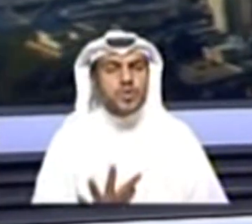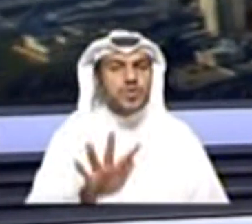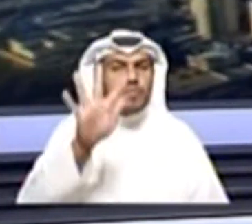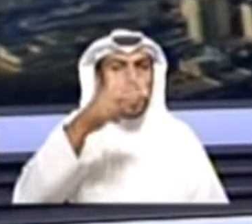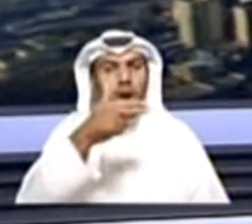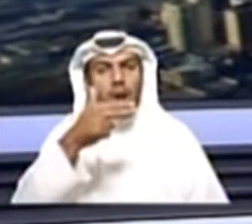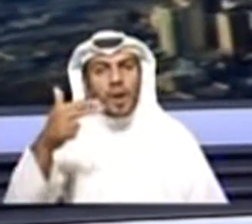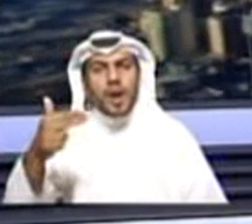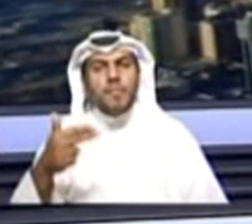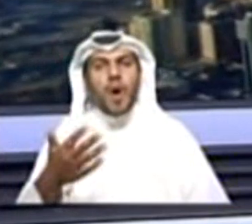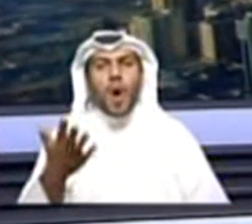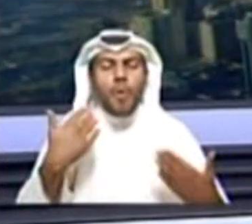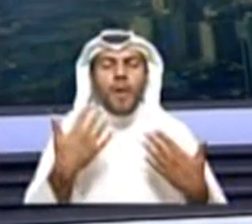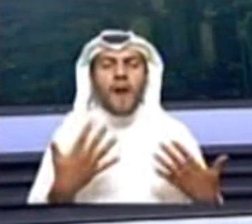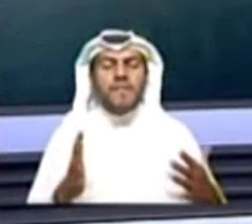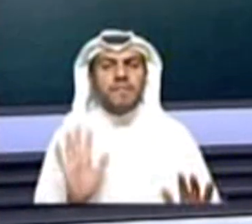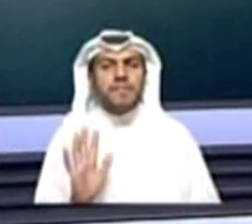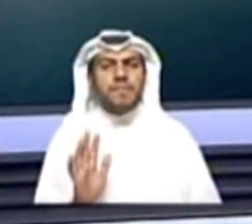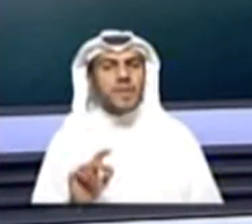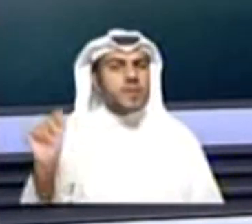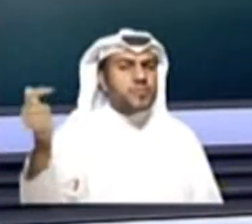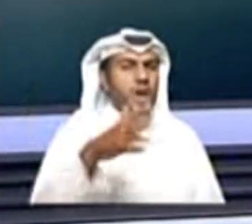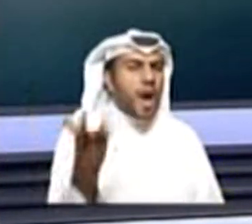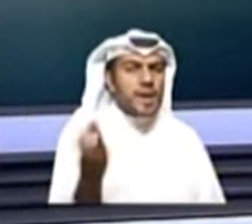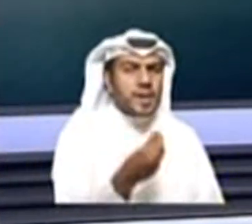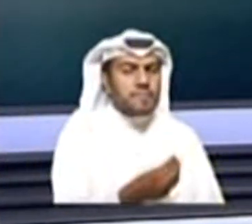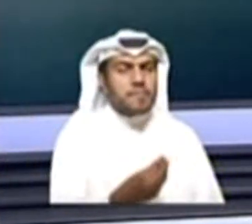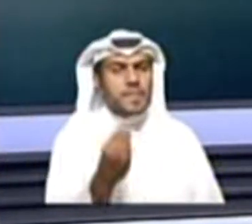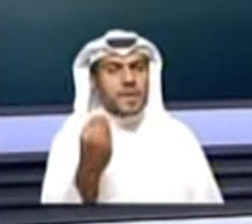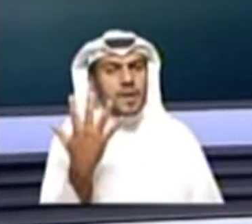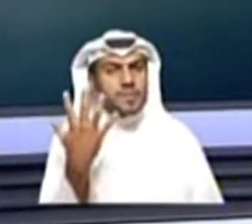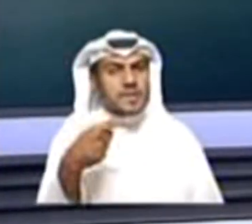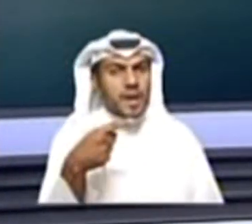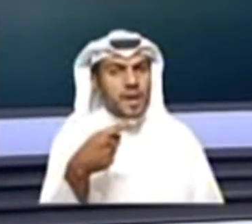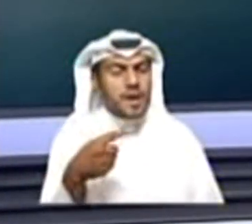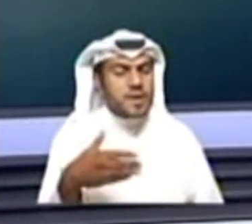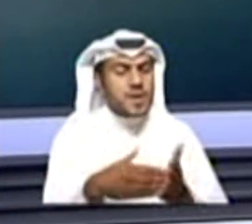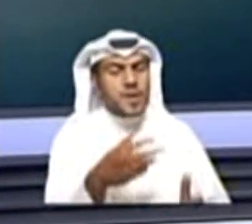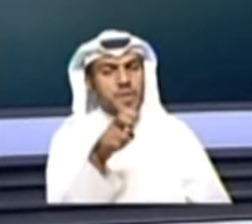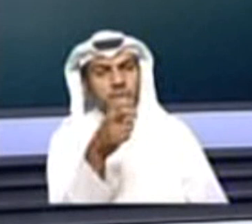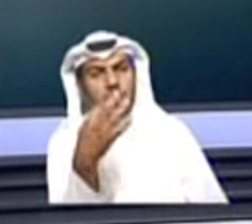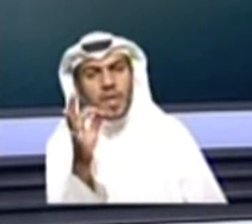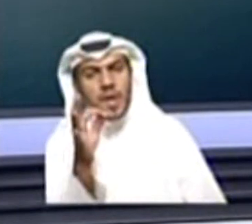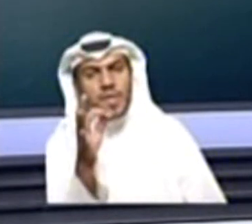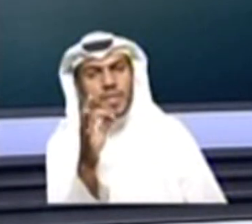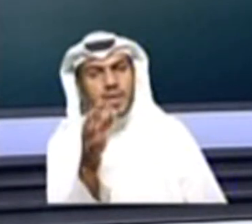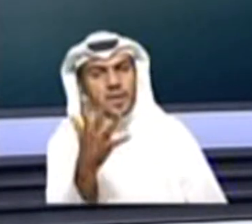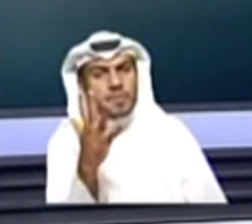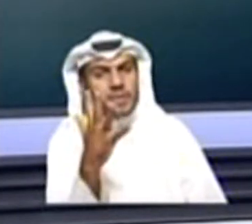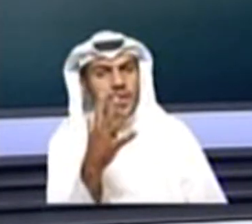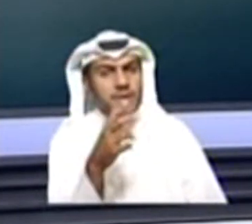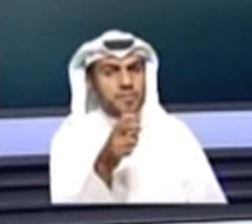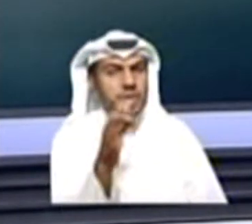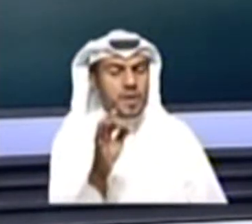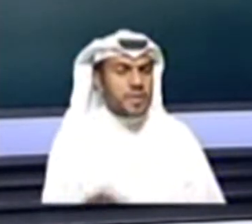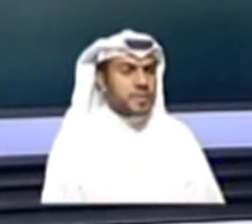غربية خفيفة إلى معتدلة السرعة، سرعتها ما بين 15 إلى 38 كيلومتر بالساعة. حاليا على مدينة الكويت